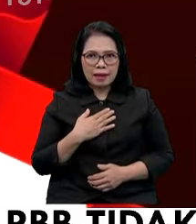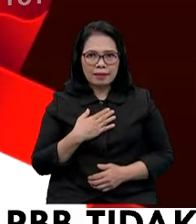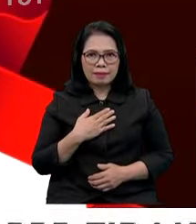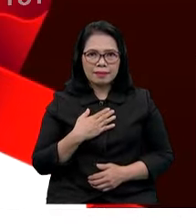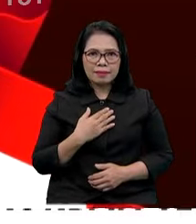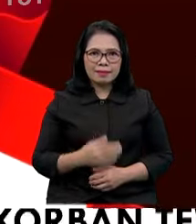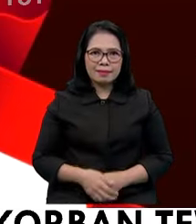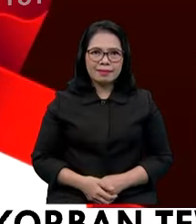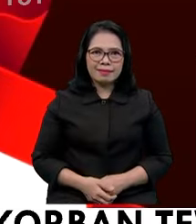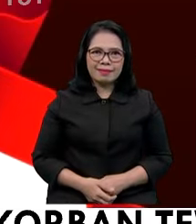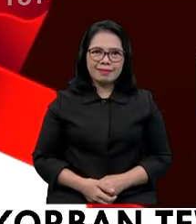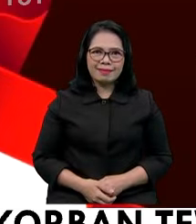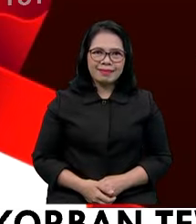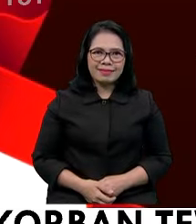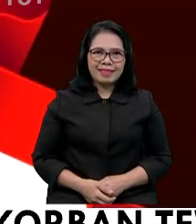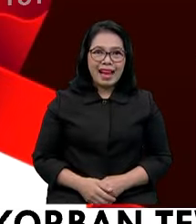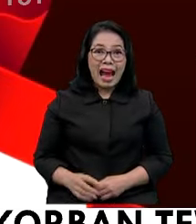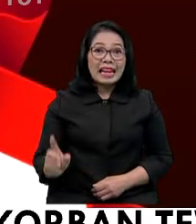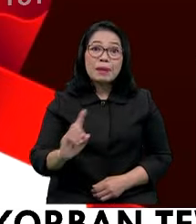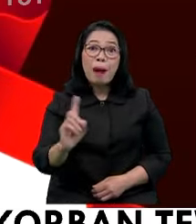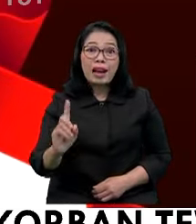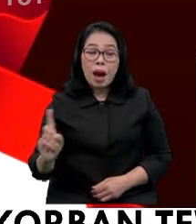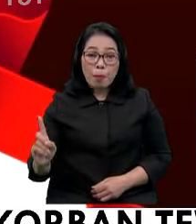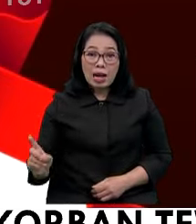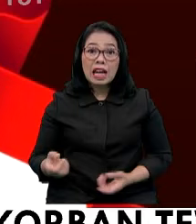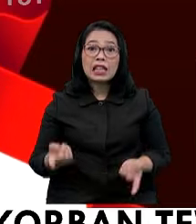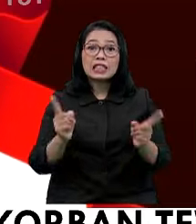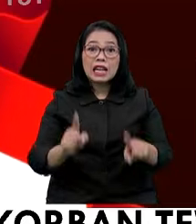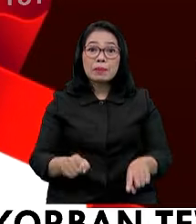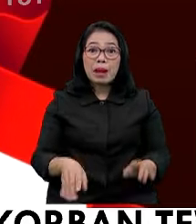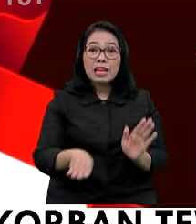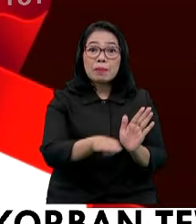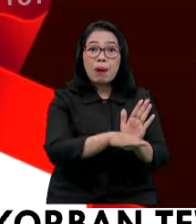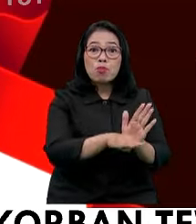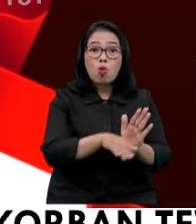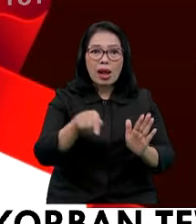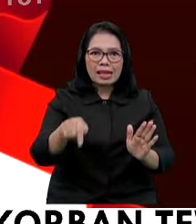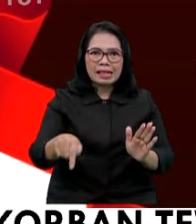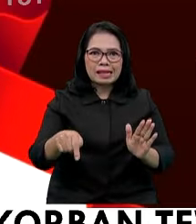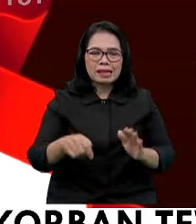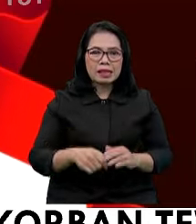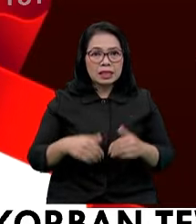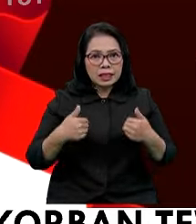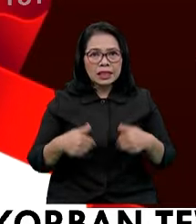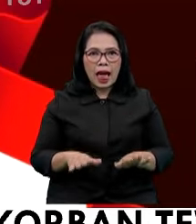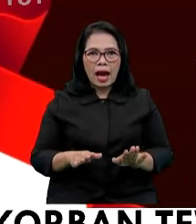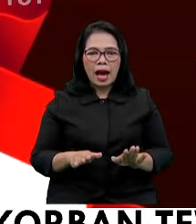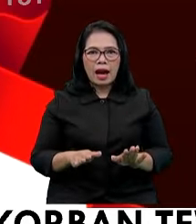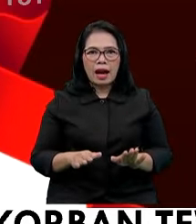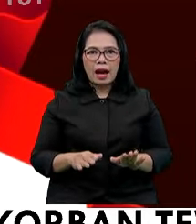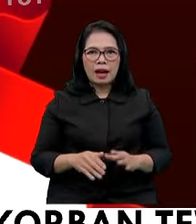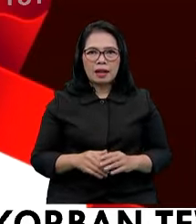bahwa di mana-mana terjadi apalagi di Papua ini setelah